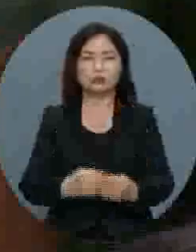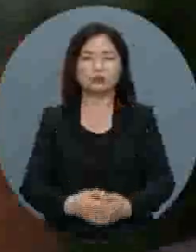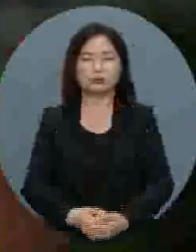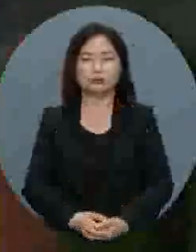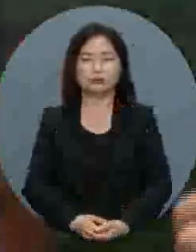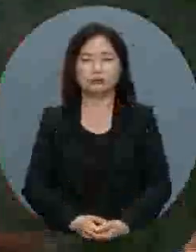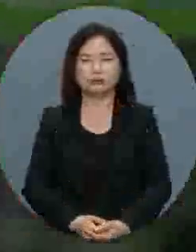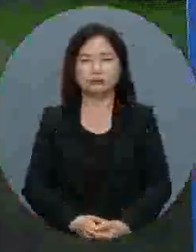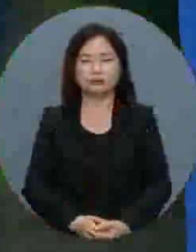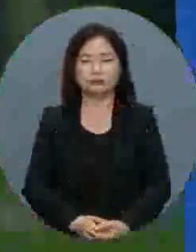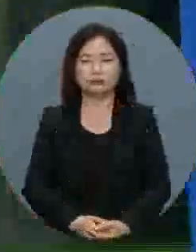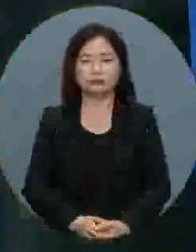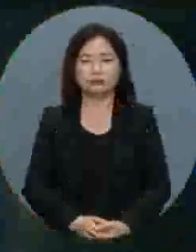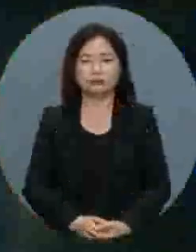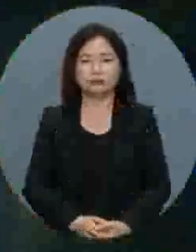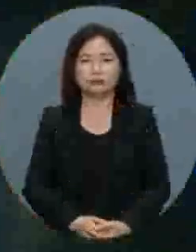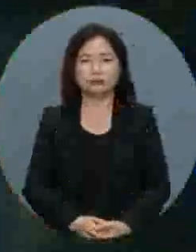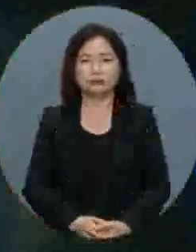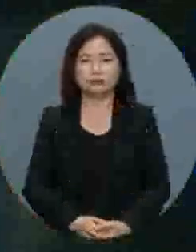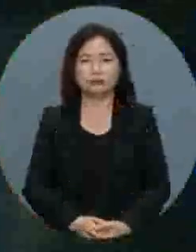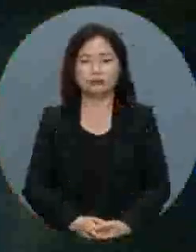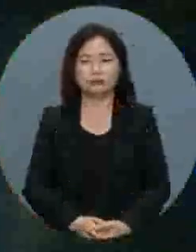mbc 뉴스 윤영균 입니다